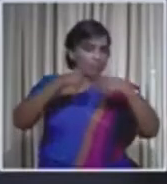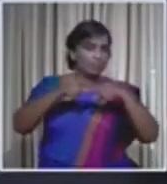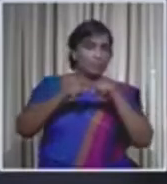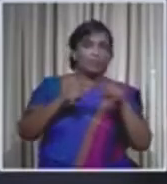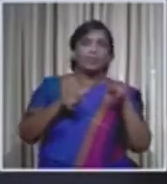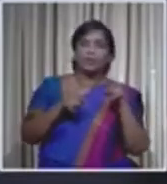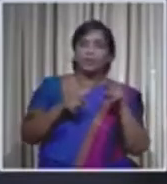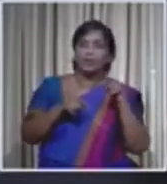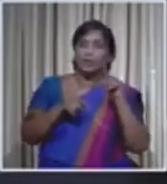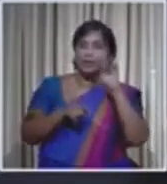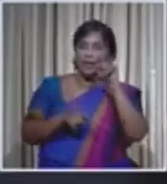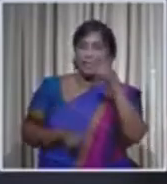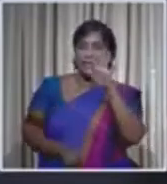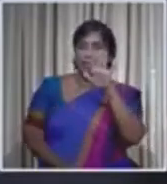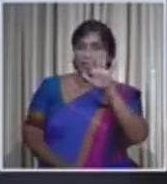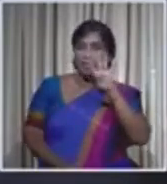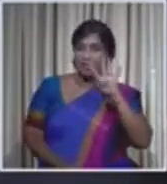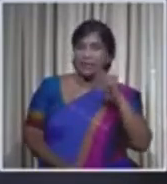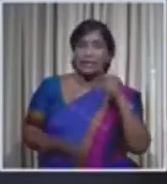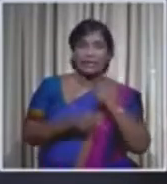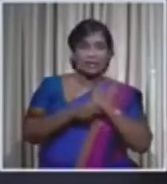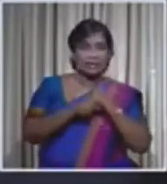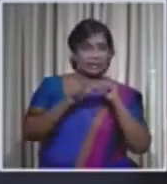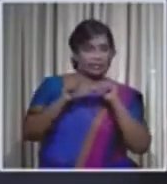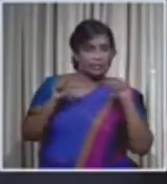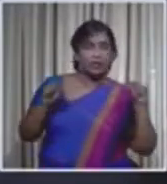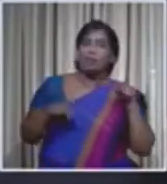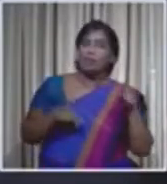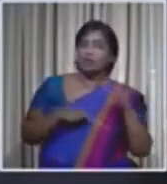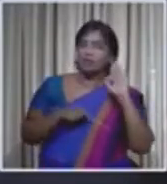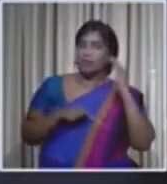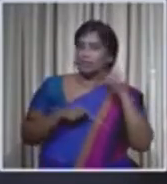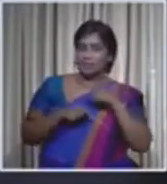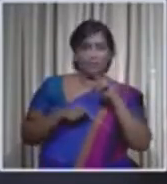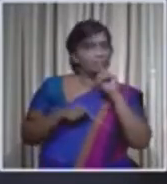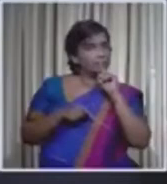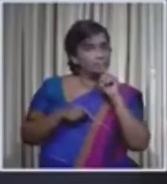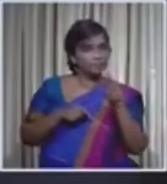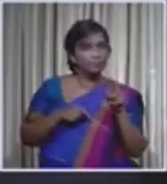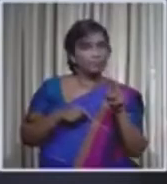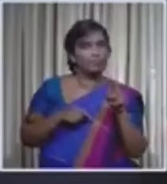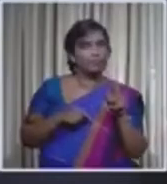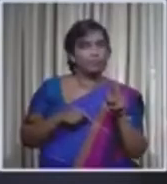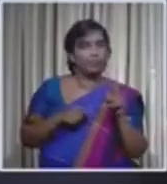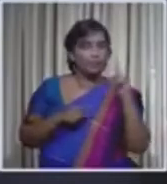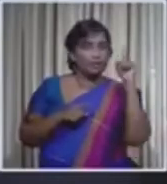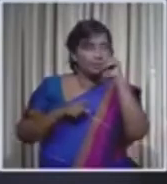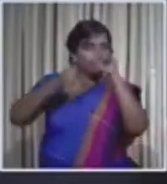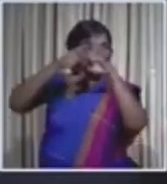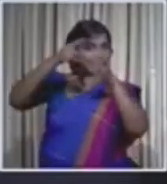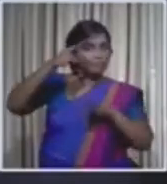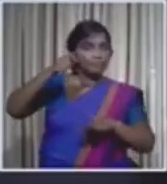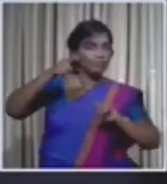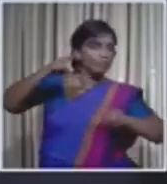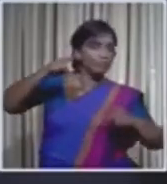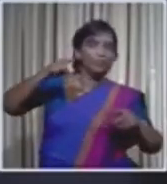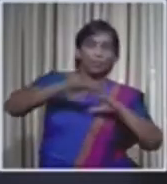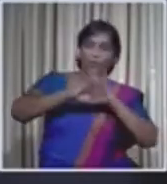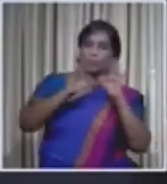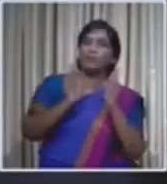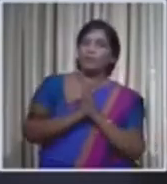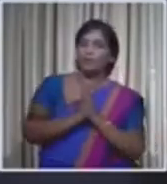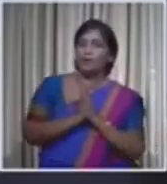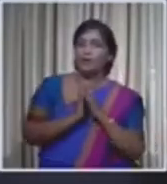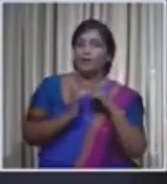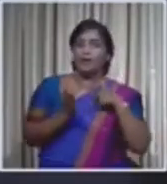ඉංග්‍රීසි 154 ජී වගන්තියේ විශේෂයෙන්ම සඳහන් කරලා තියෙනවා පළවෙනි ලයිස්තුව හැර අනික හැම එකක්ම